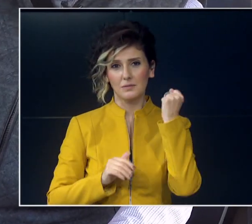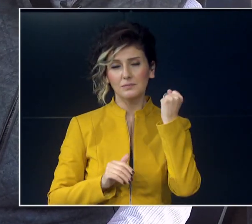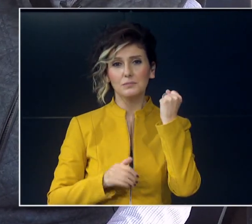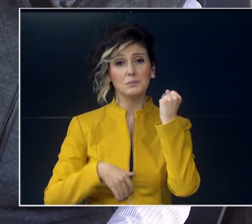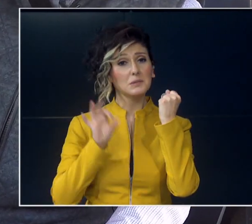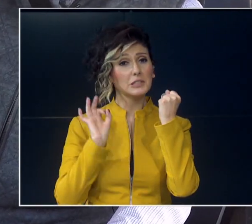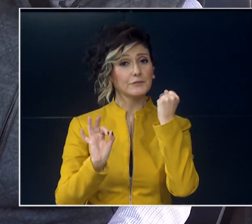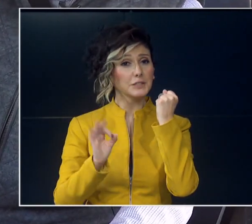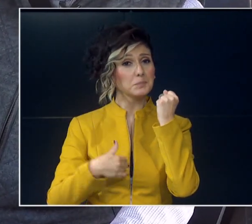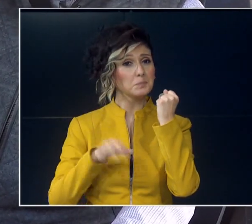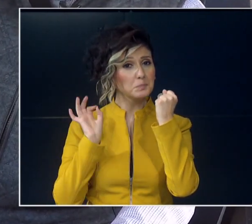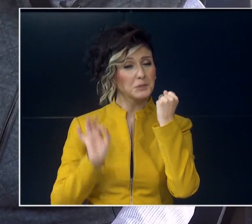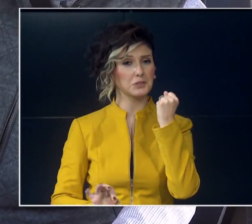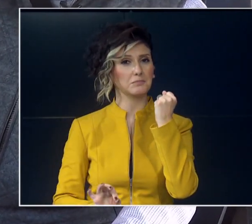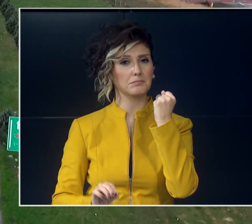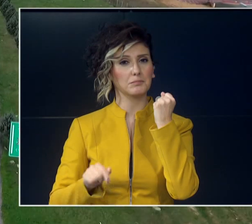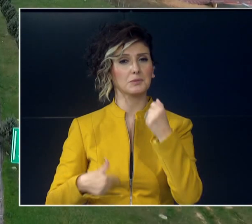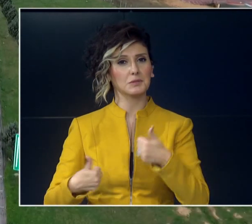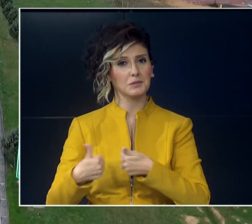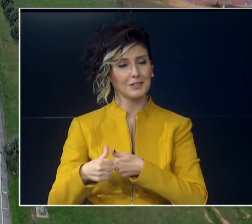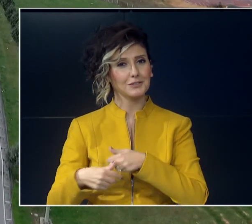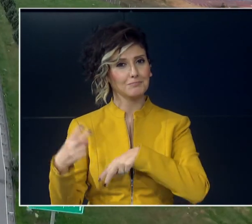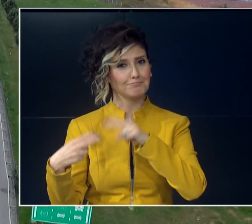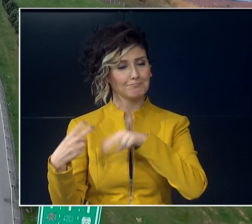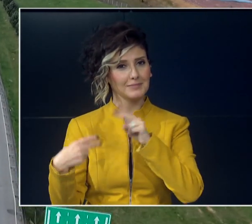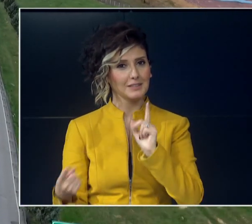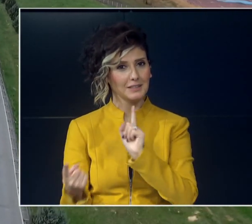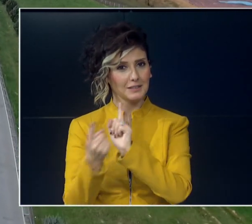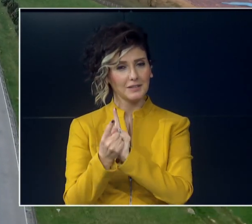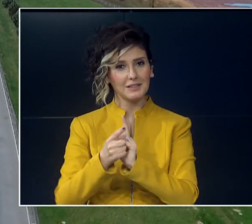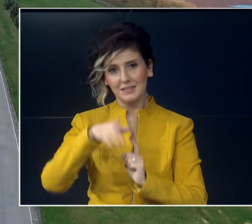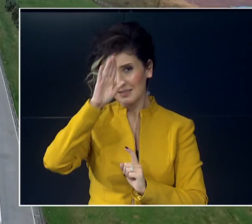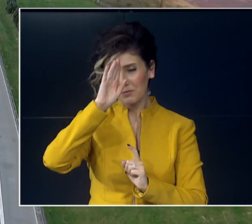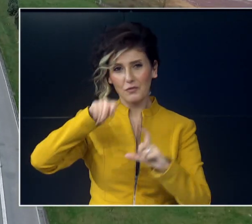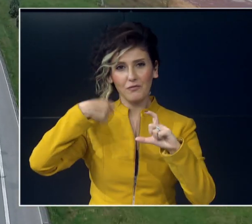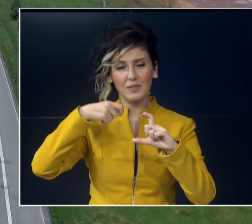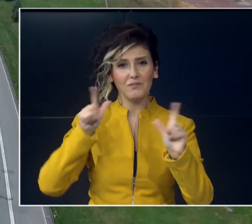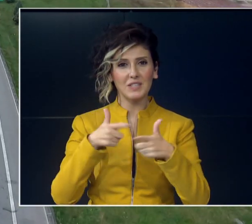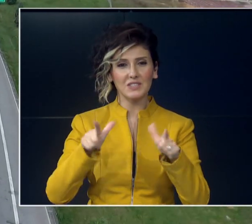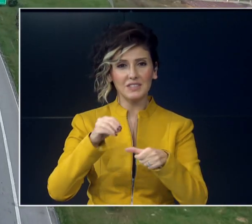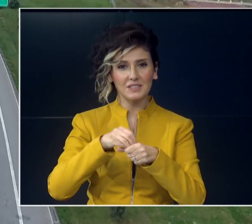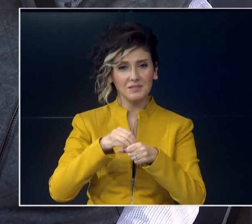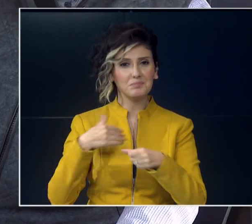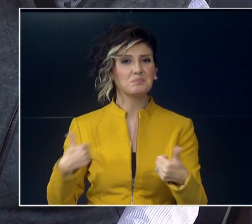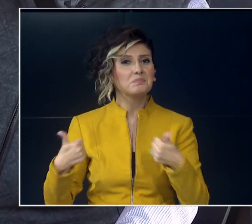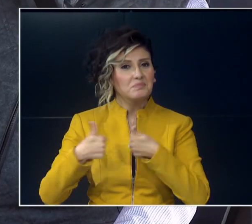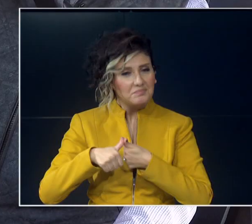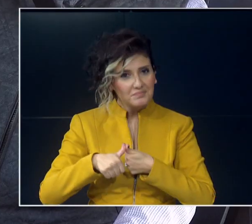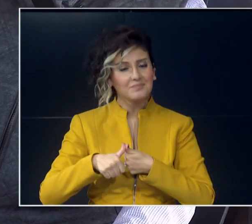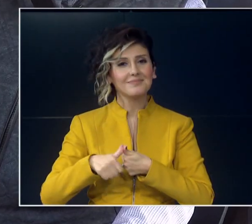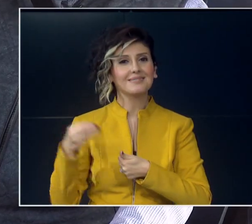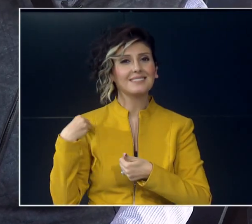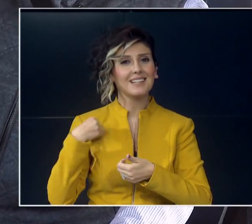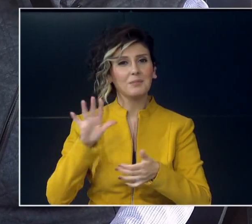Sıfırdan başladım. Burada benim eşim tanıştım. İstanbul Film Festivali'de. Biz evlendik. Yeni